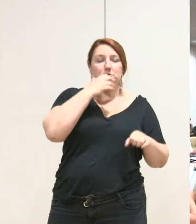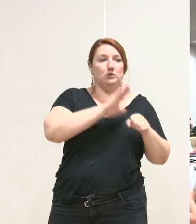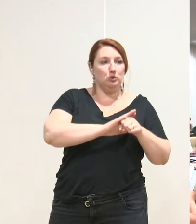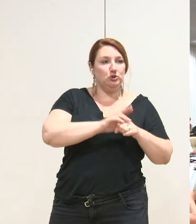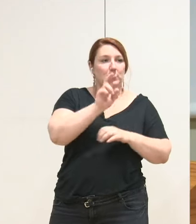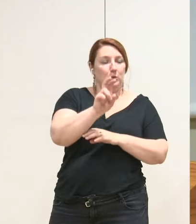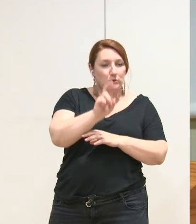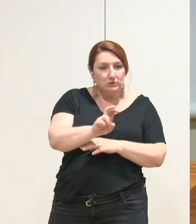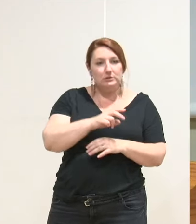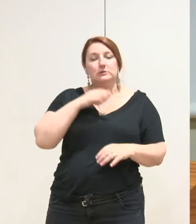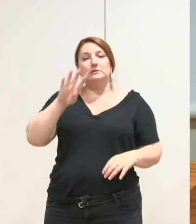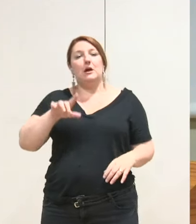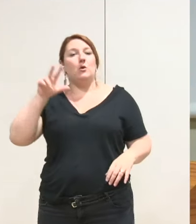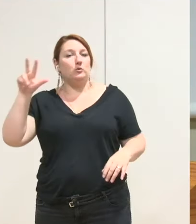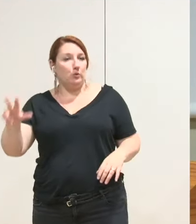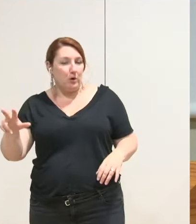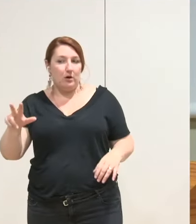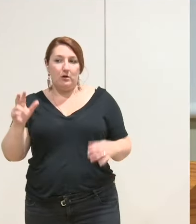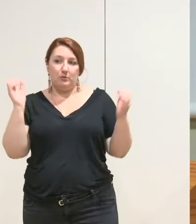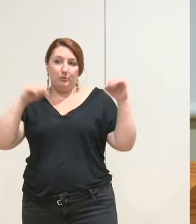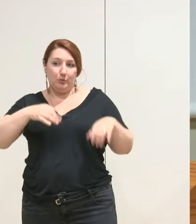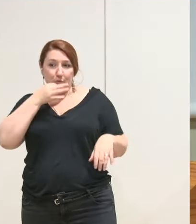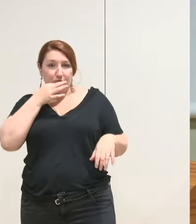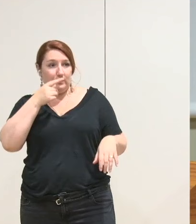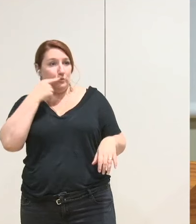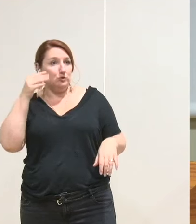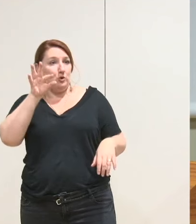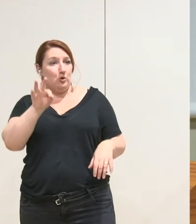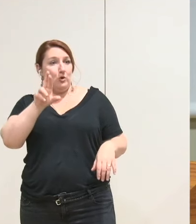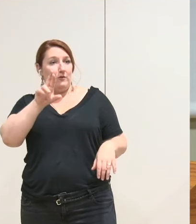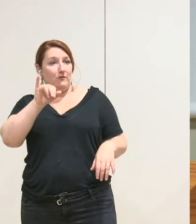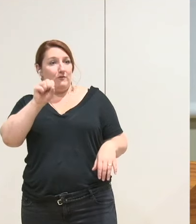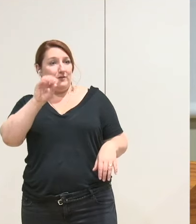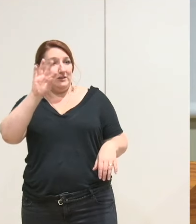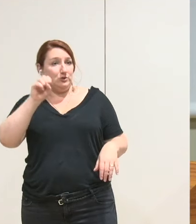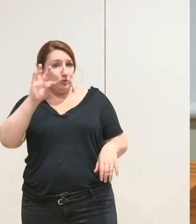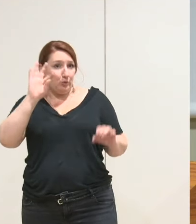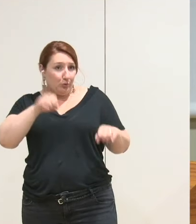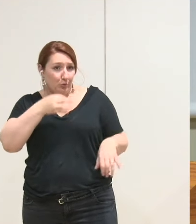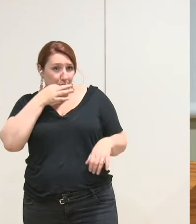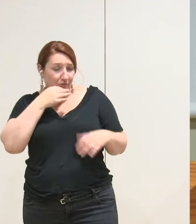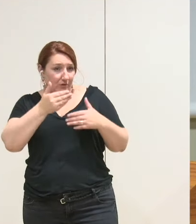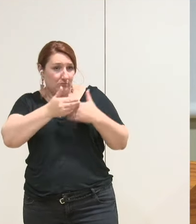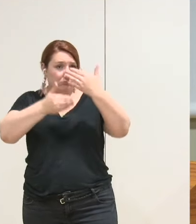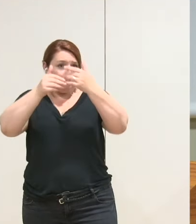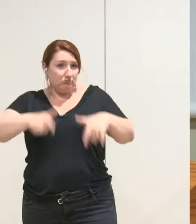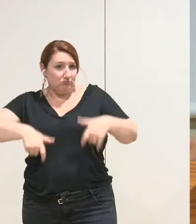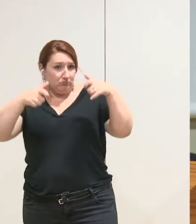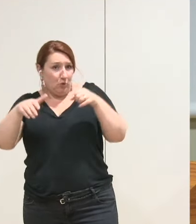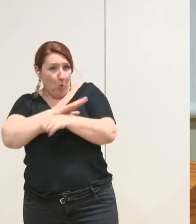écologistes pour la 43 ça peut être l'occasion monsieur fristo de faire un petit point sur l'ensemble de